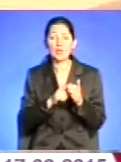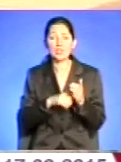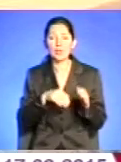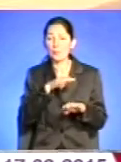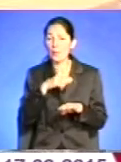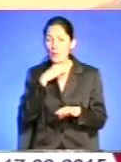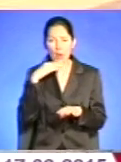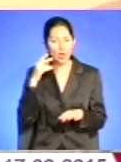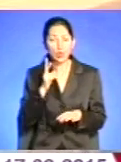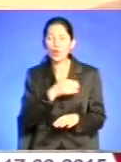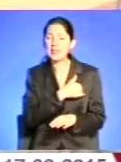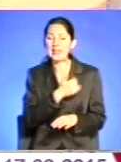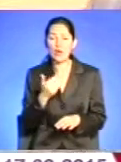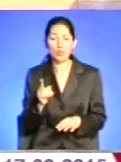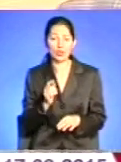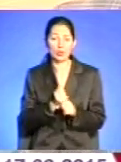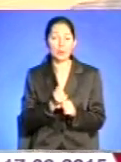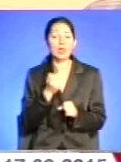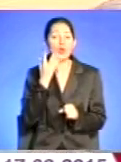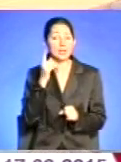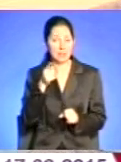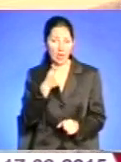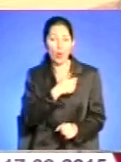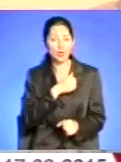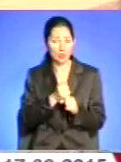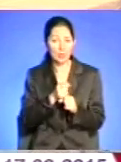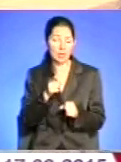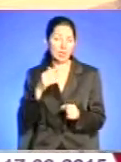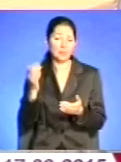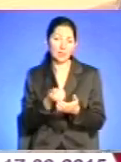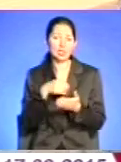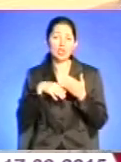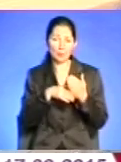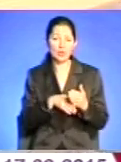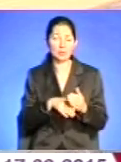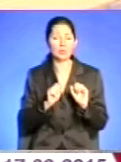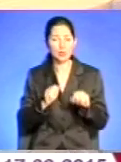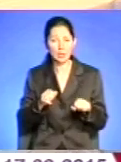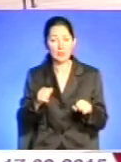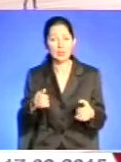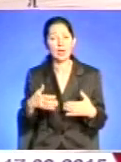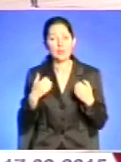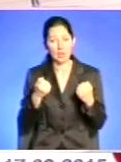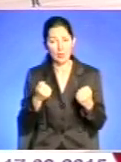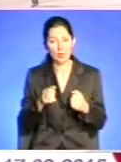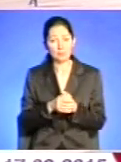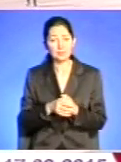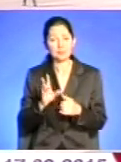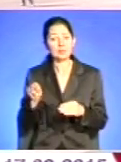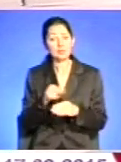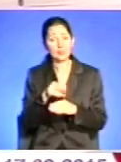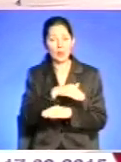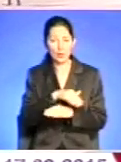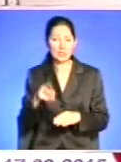хто загалом не бажає щось зробити. Коли ти хочеш робити, ти знайдеш спосіб, засіб, і можливості, і підтримку. На відремонтованій